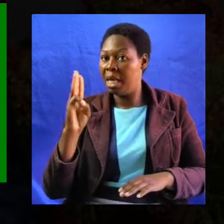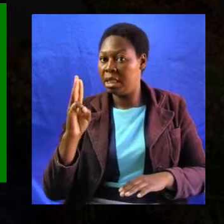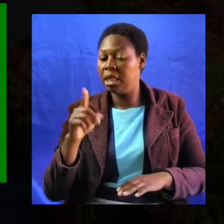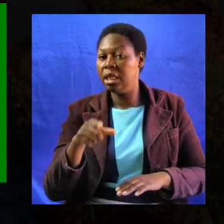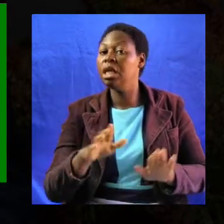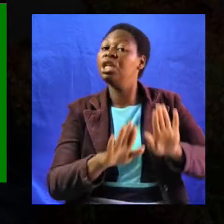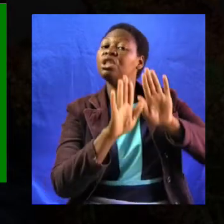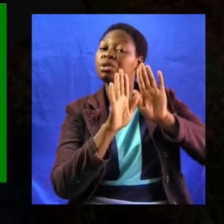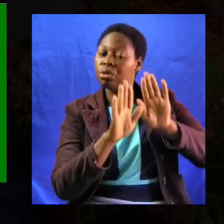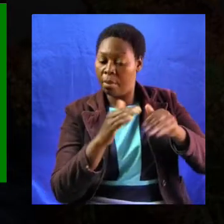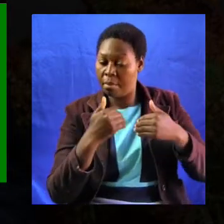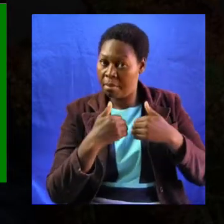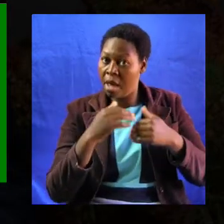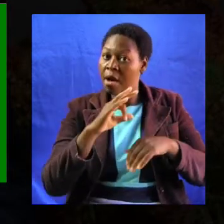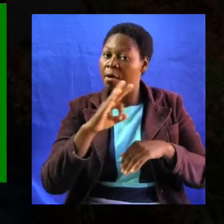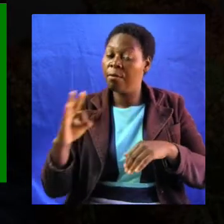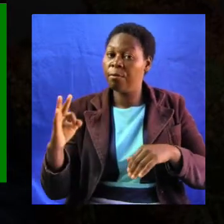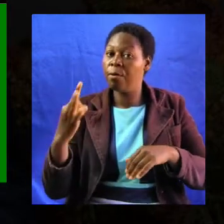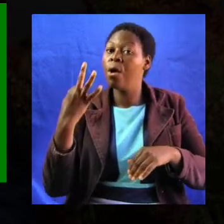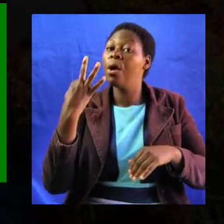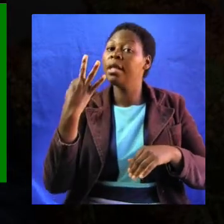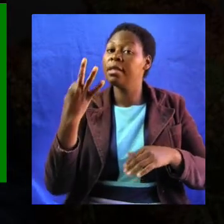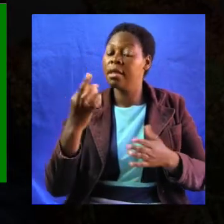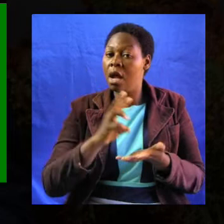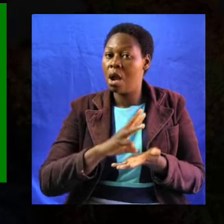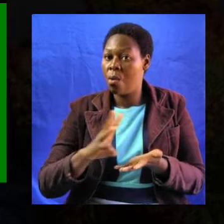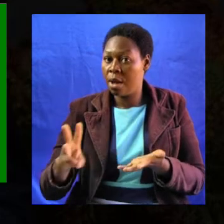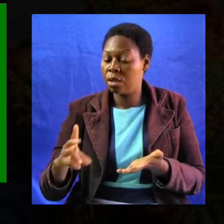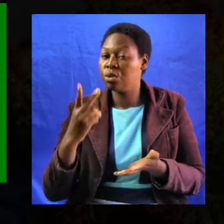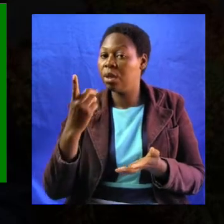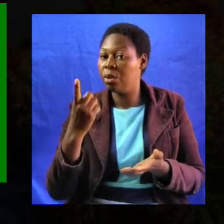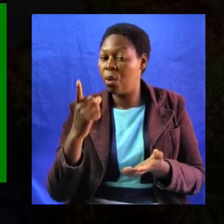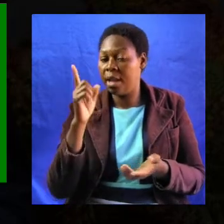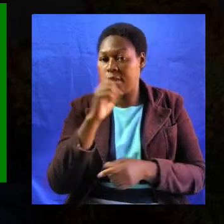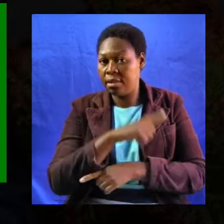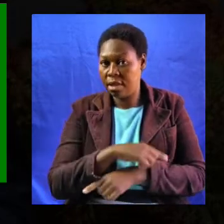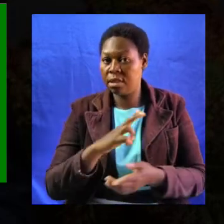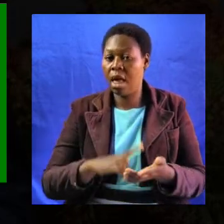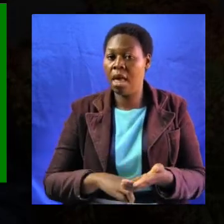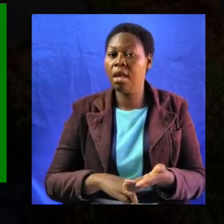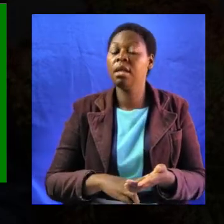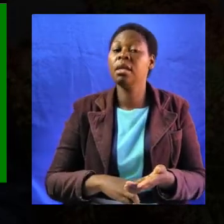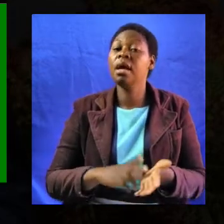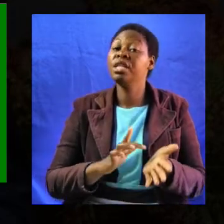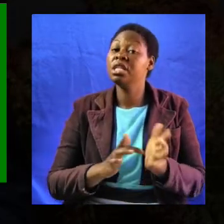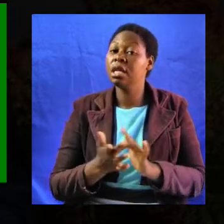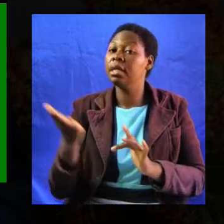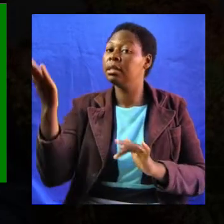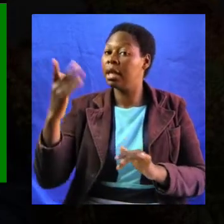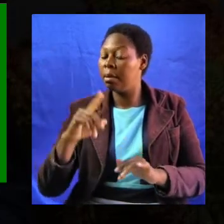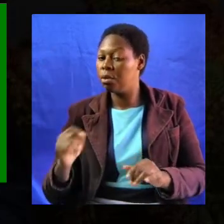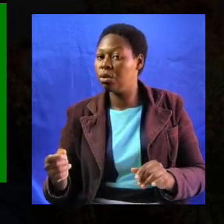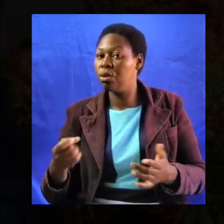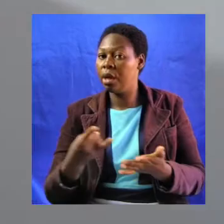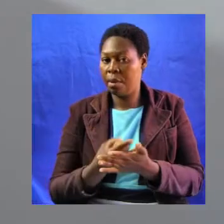maviri nerimwe. Asi tarira, Mikaeri mumwe wamachinda makuru wakauya kuzondibatsira. Ndikasarako kuna